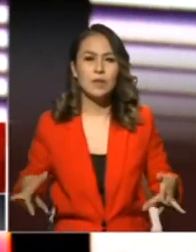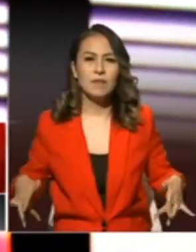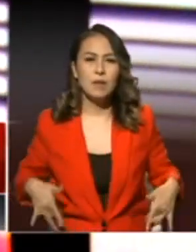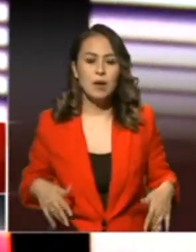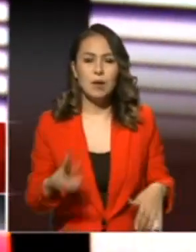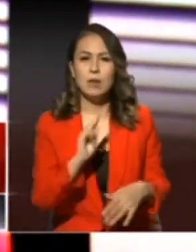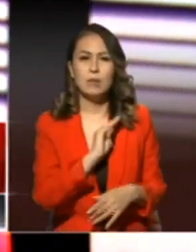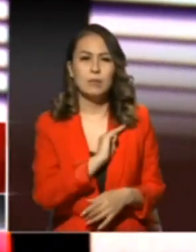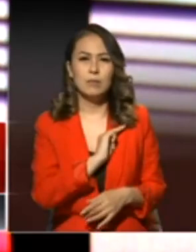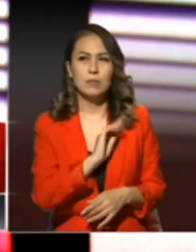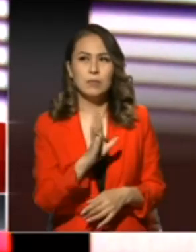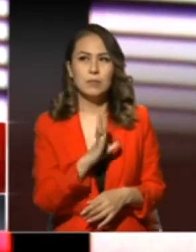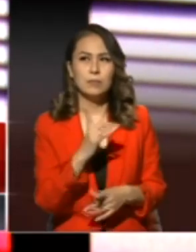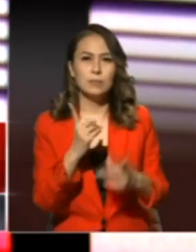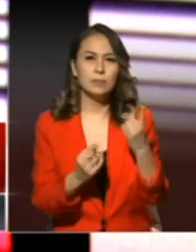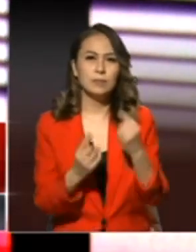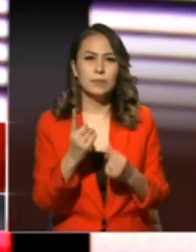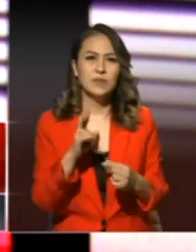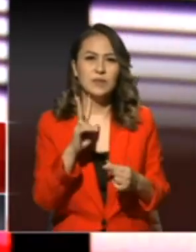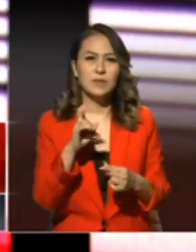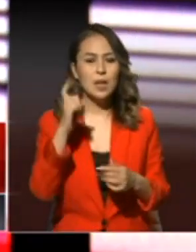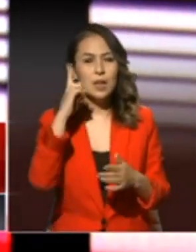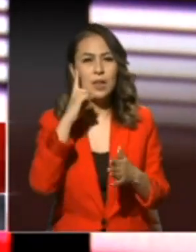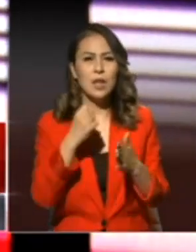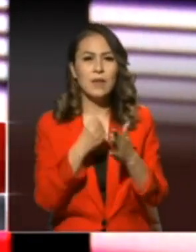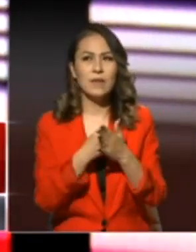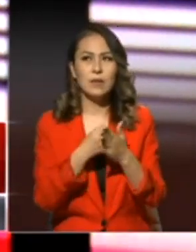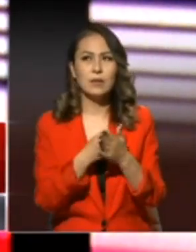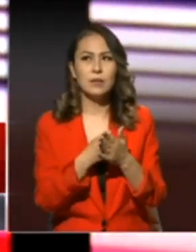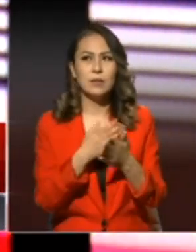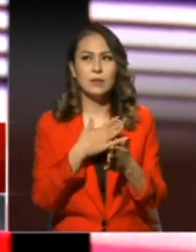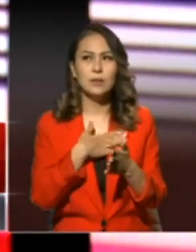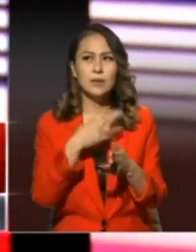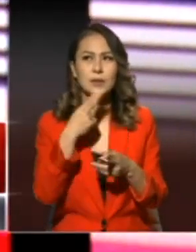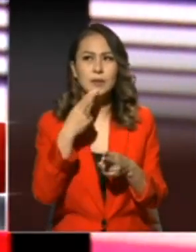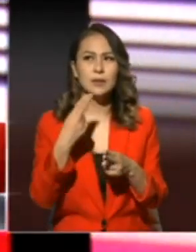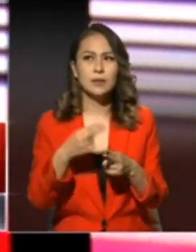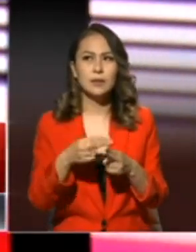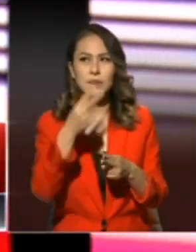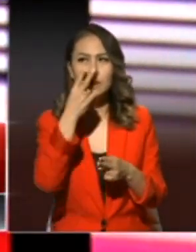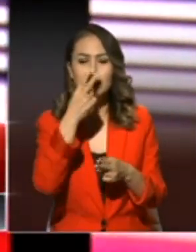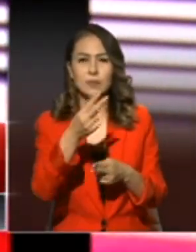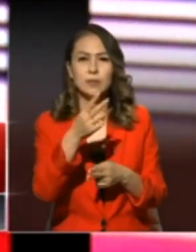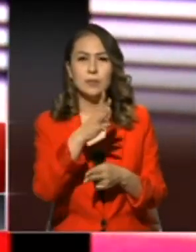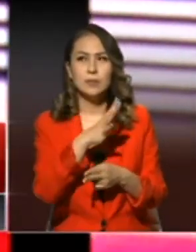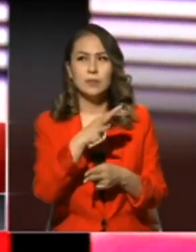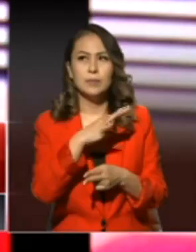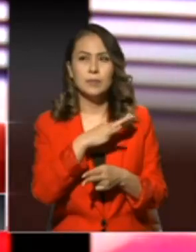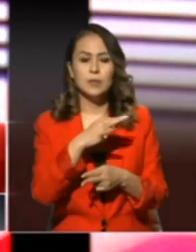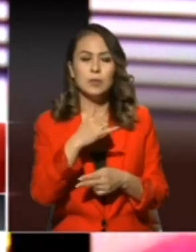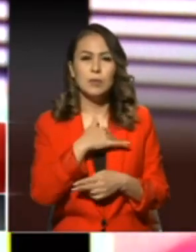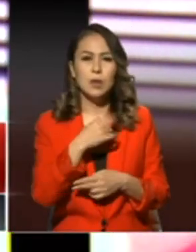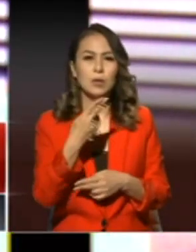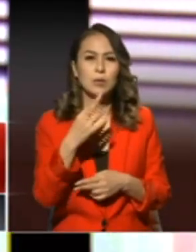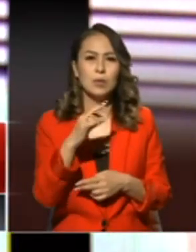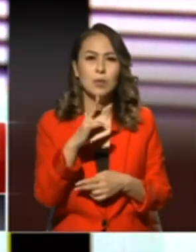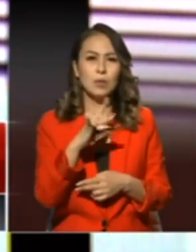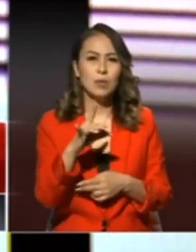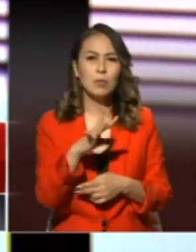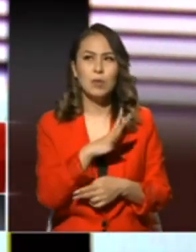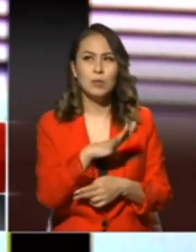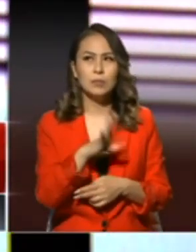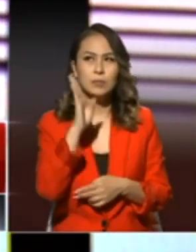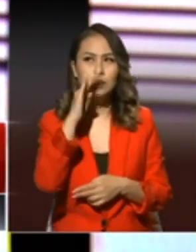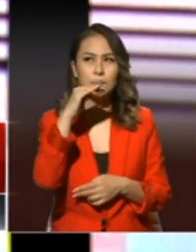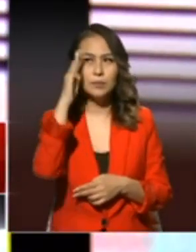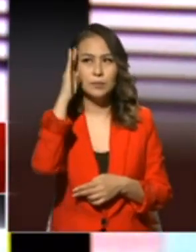жүрді. Күнара 200 давлениемен жүргенде менің апам сол көрді ғой, үйде менде донор болған жоқ. Мен